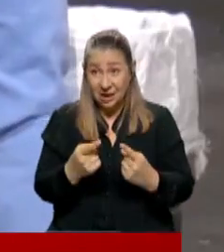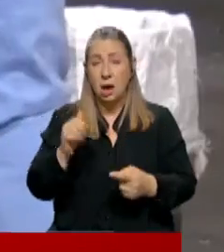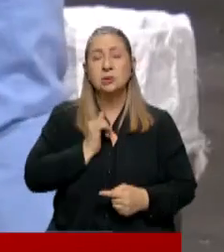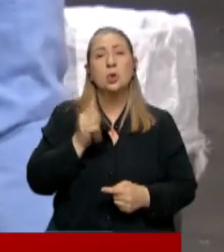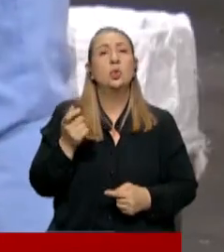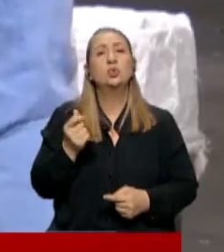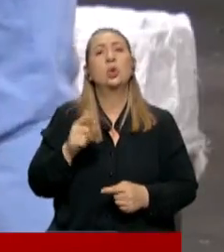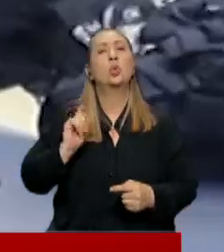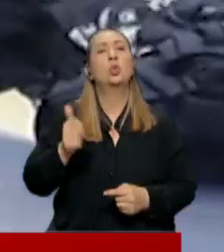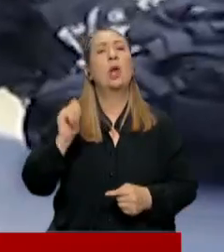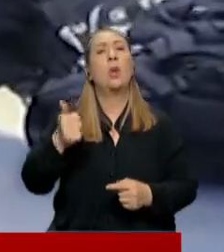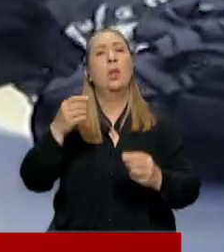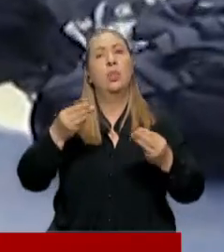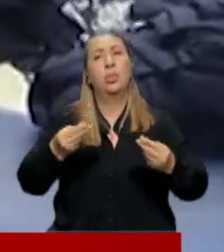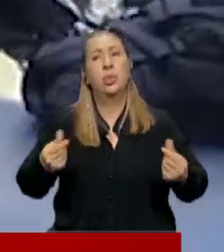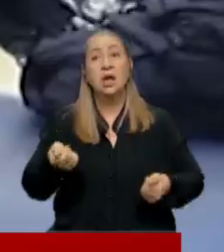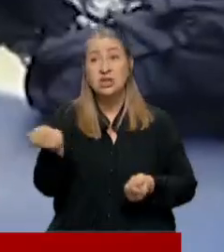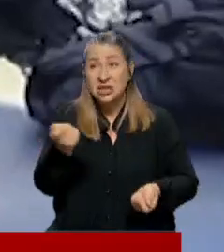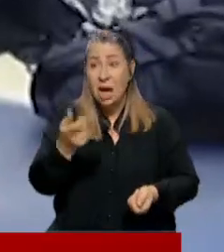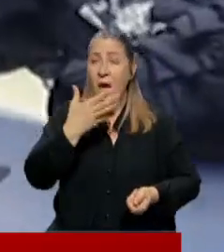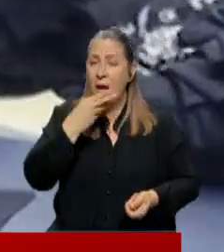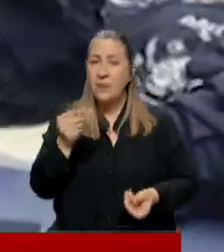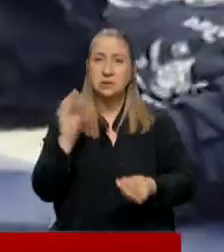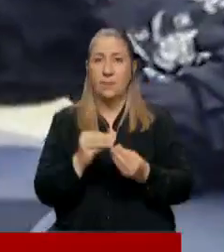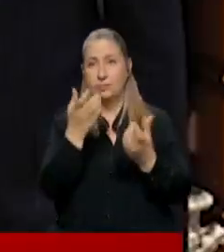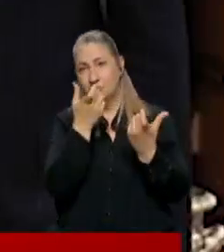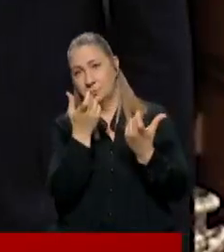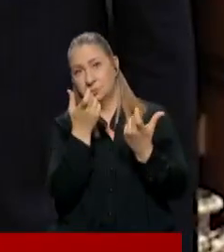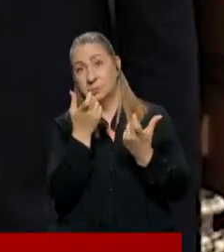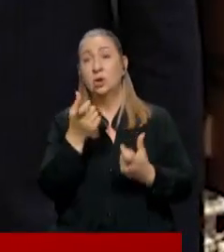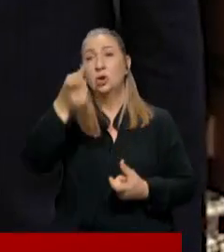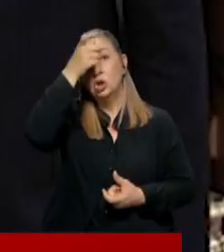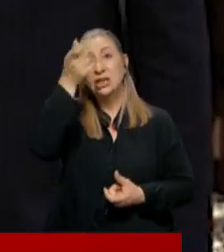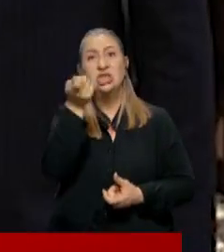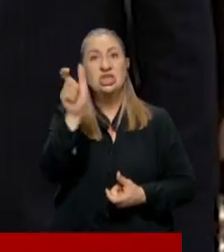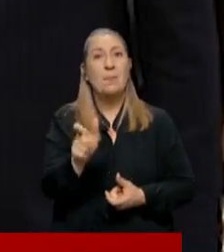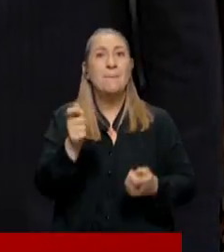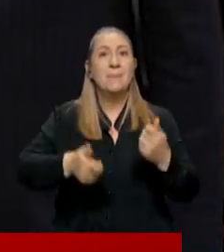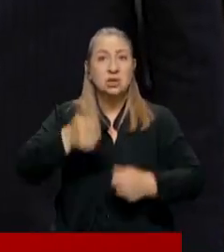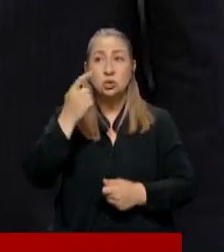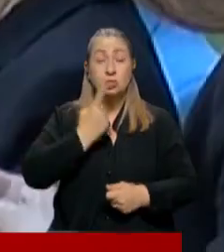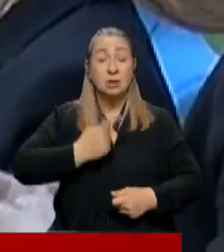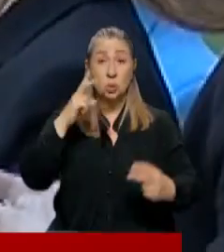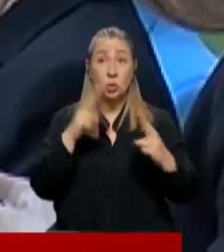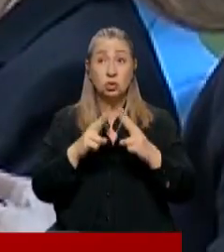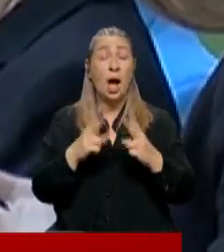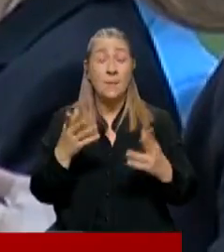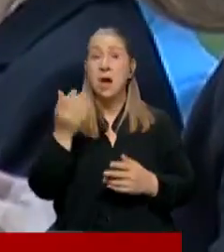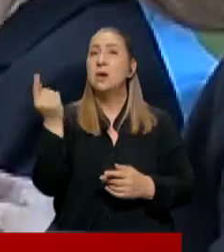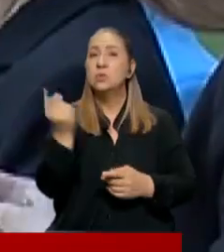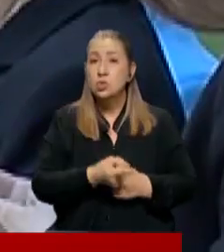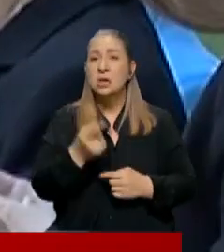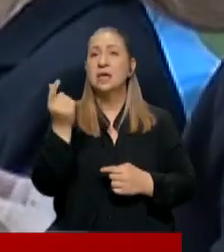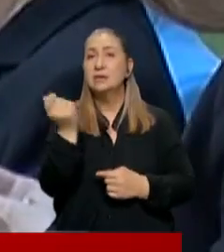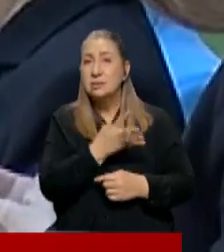Asgari ücret günden güne eriyor, çalışanlar ve emekliler zam bekliyor. Türk İş Başkanı Cumhurbaşkanı ile görüştü ama rakam ya da